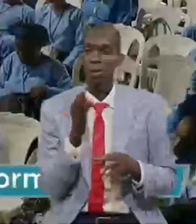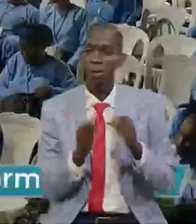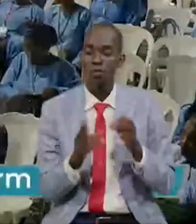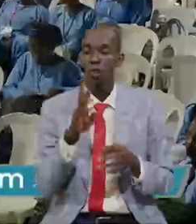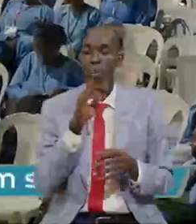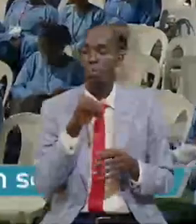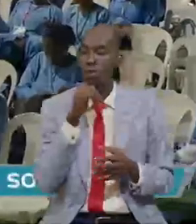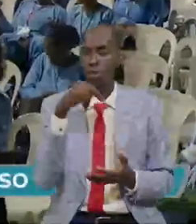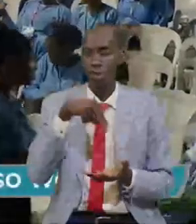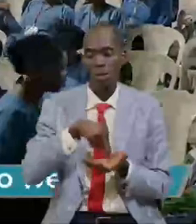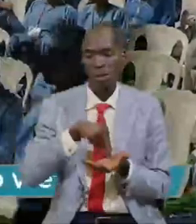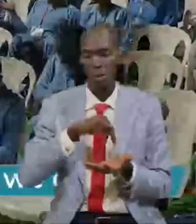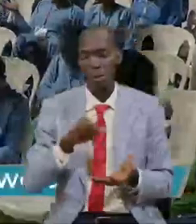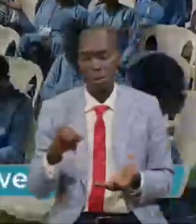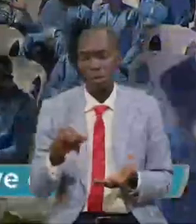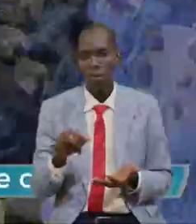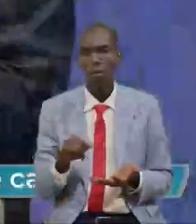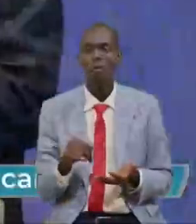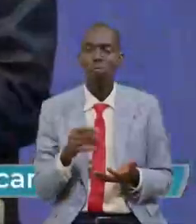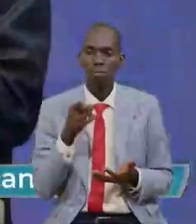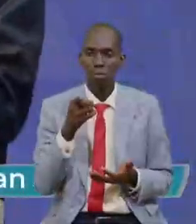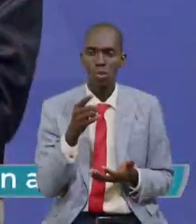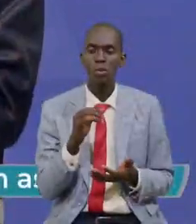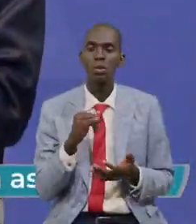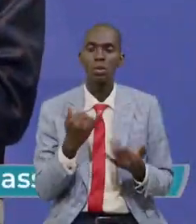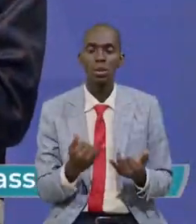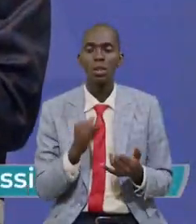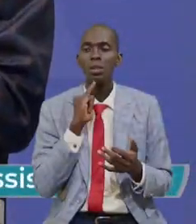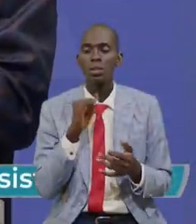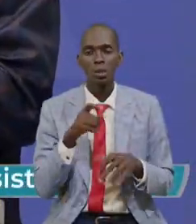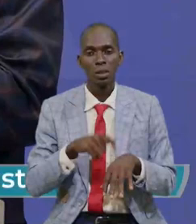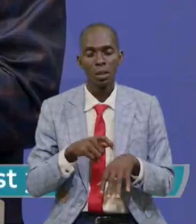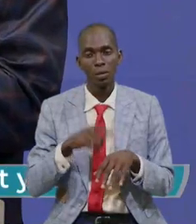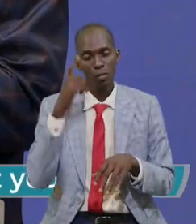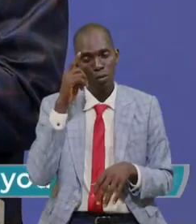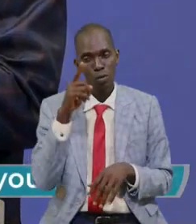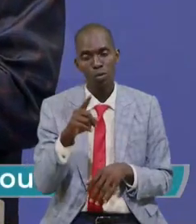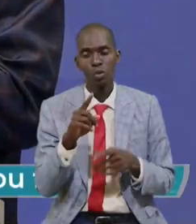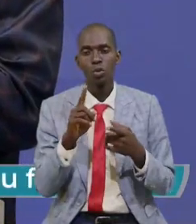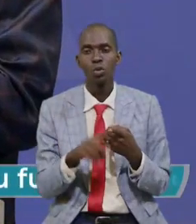Et si vous n'êtes pas debout, c'est l'heure